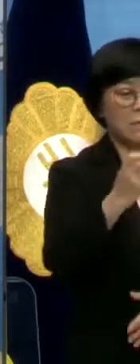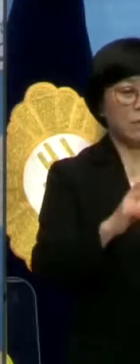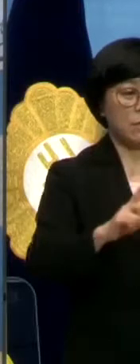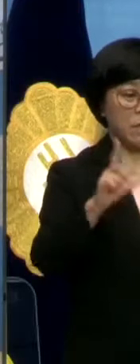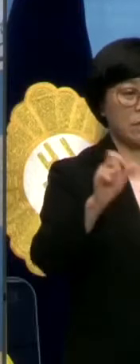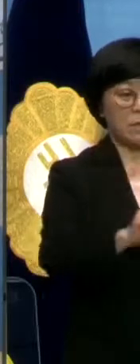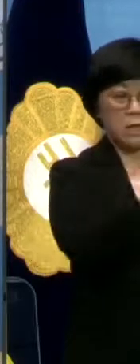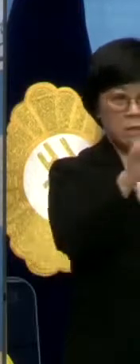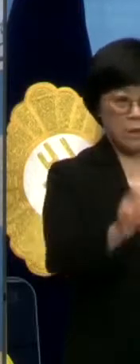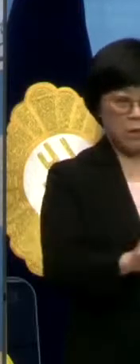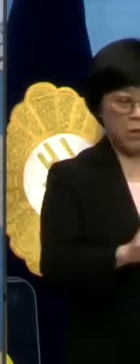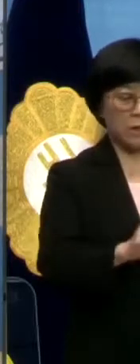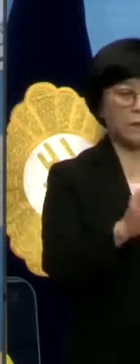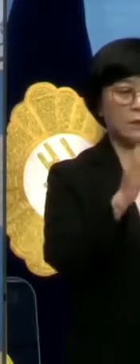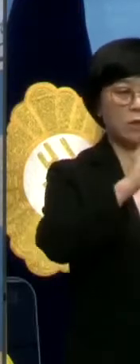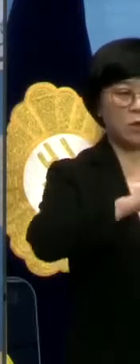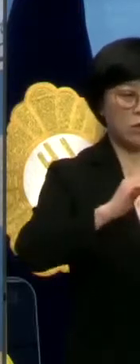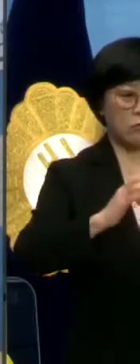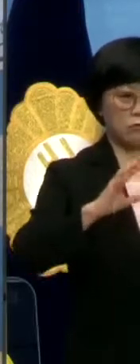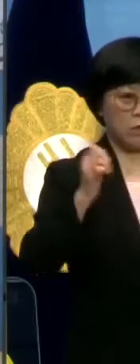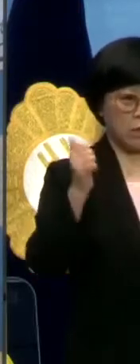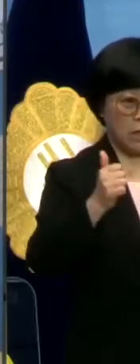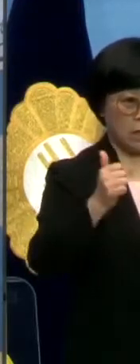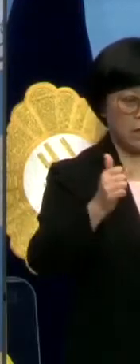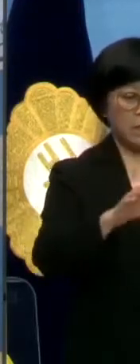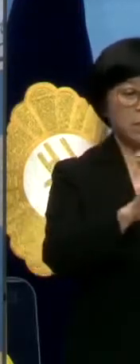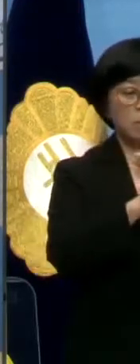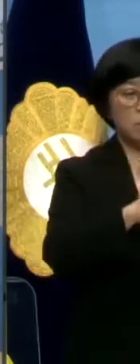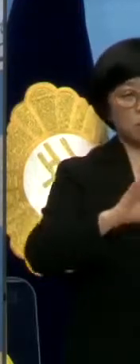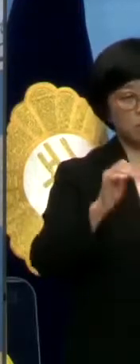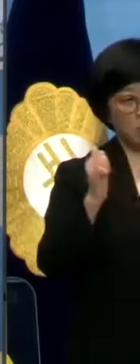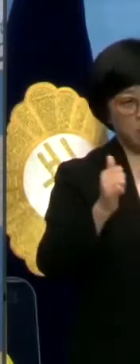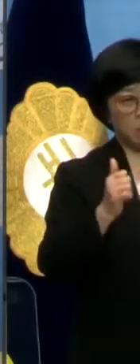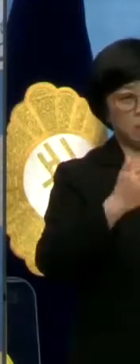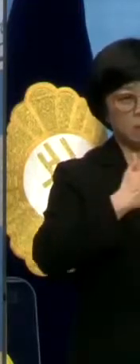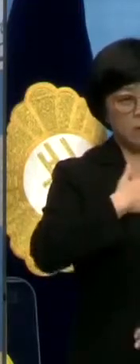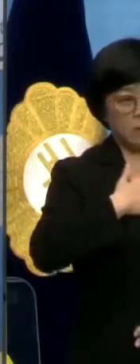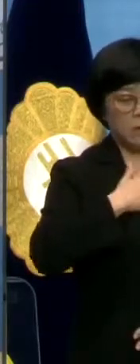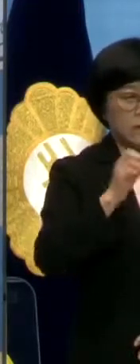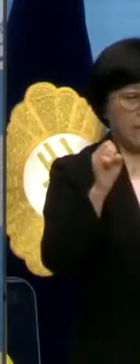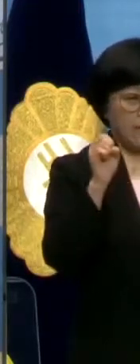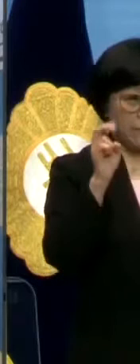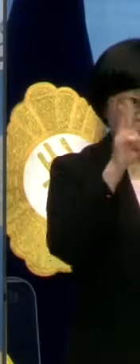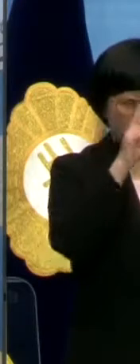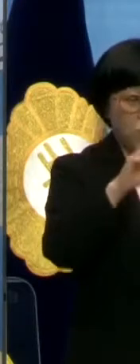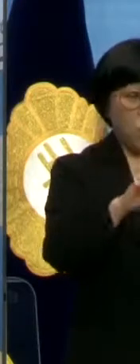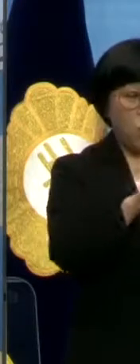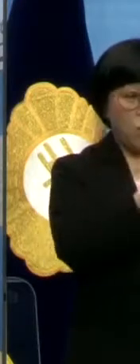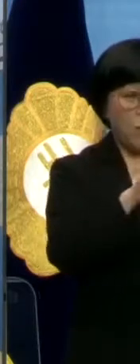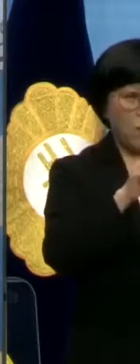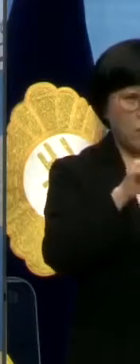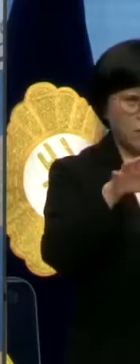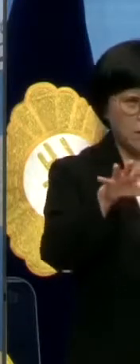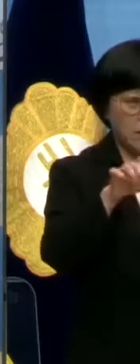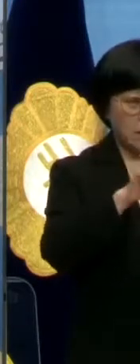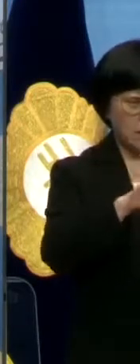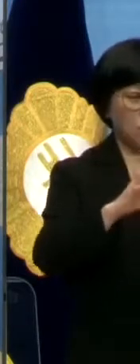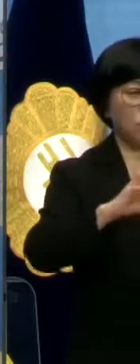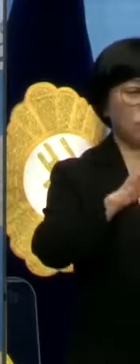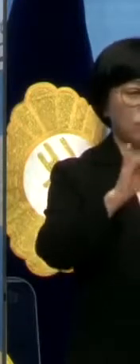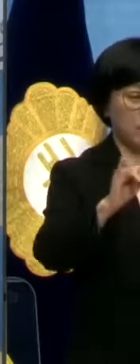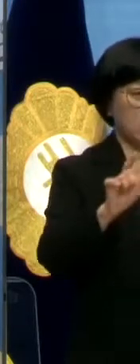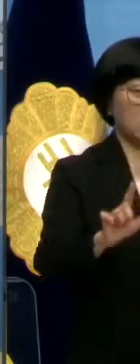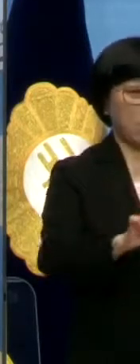2020년 12월 정기국회에서 그리고 임시국회에서 저는 갑작스런 코로나 확산에 대한